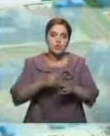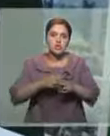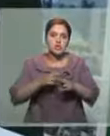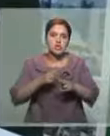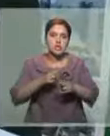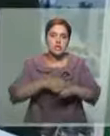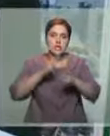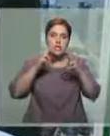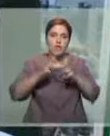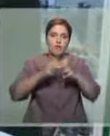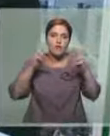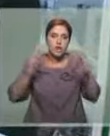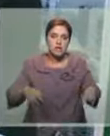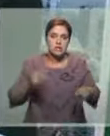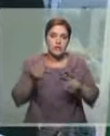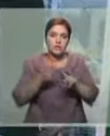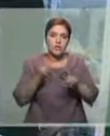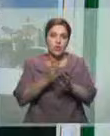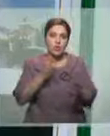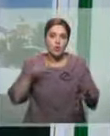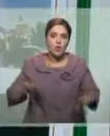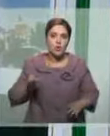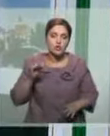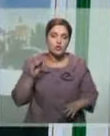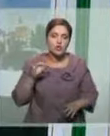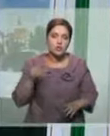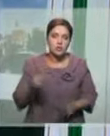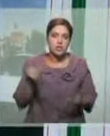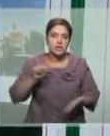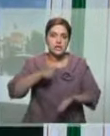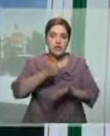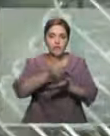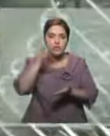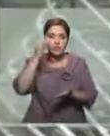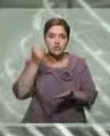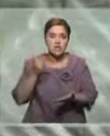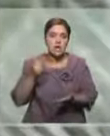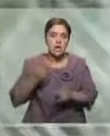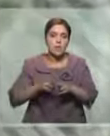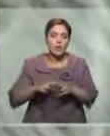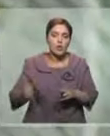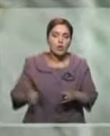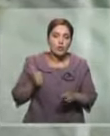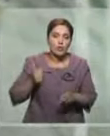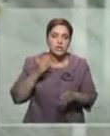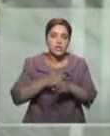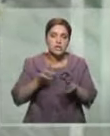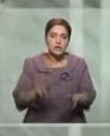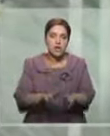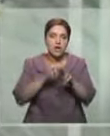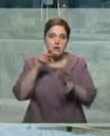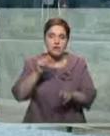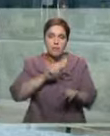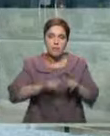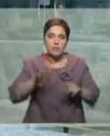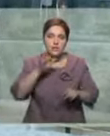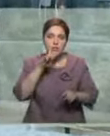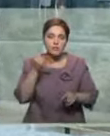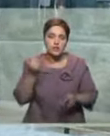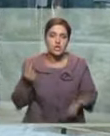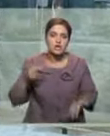очереди бульвара Нуржол. Как подчеркнул глава государства, сегодня столица – это гордость всех казахстанцев. За короткий срок город стал настоящим